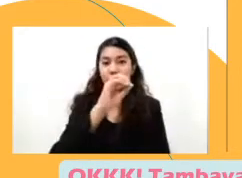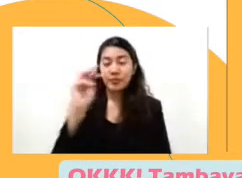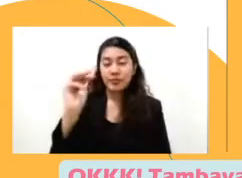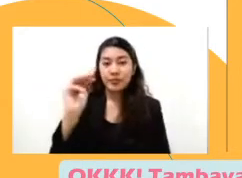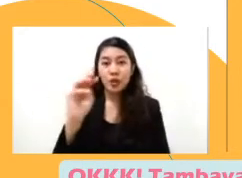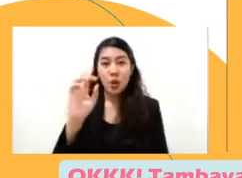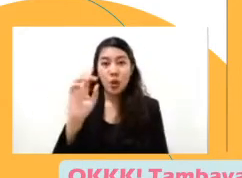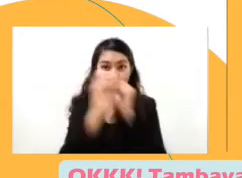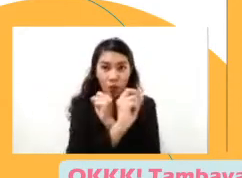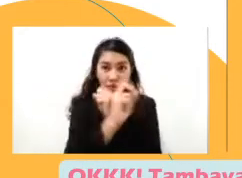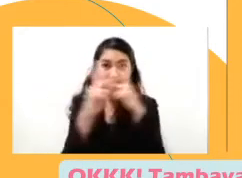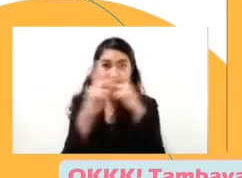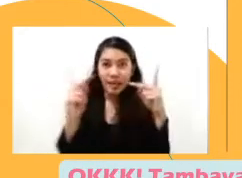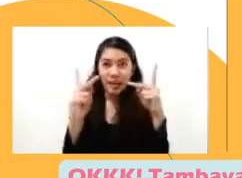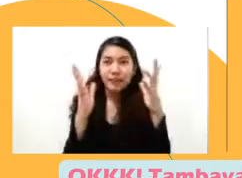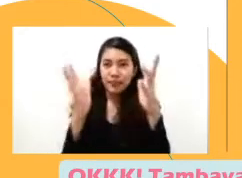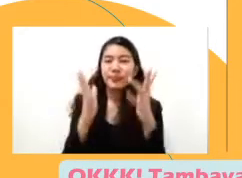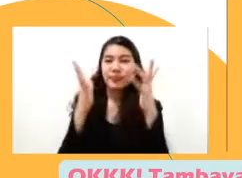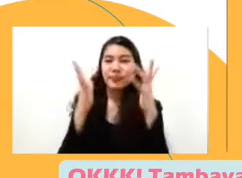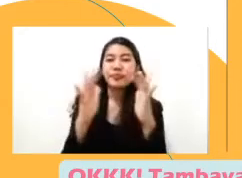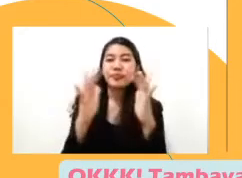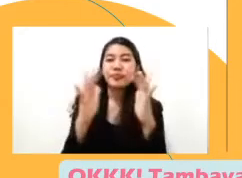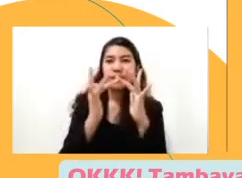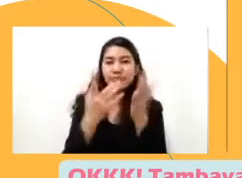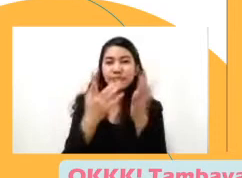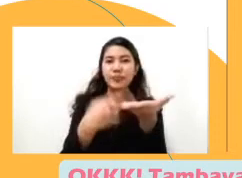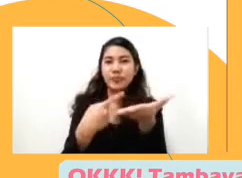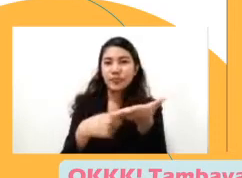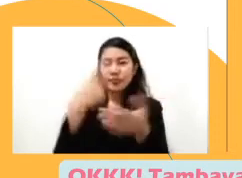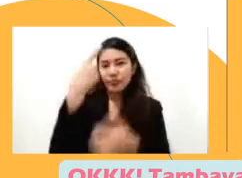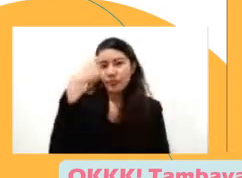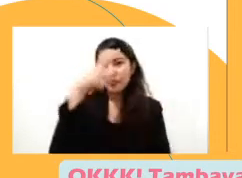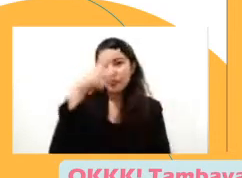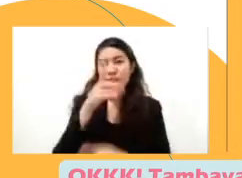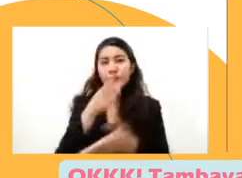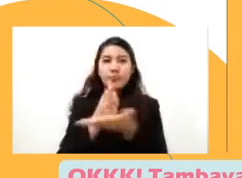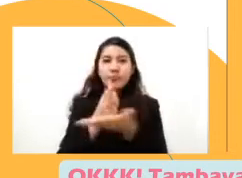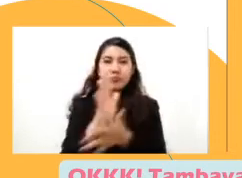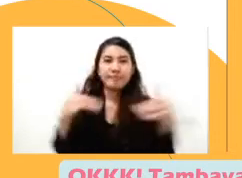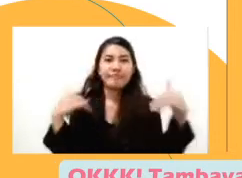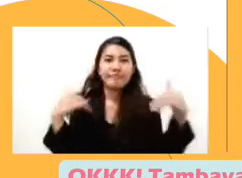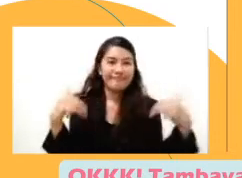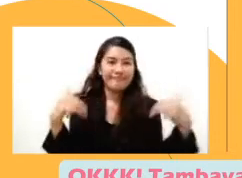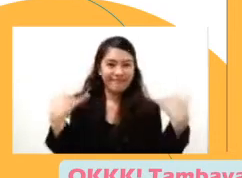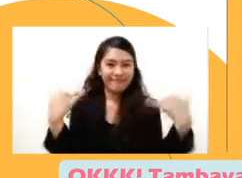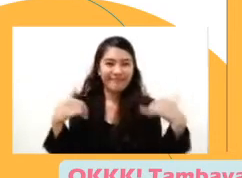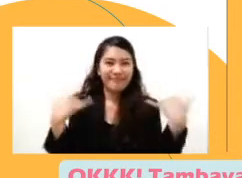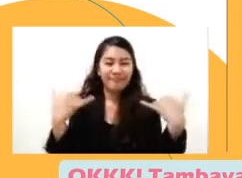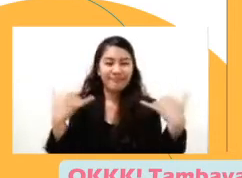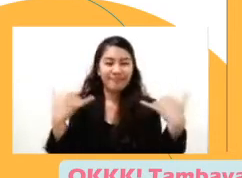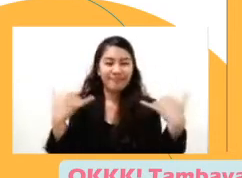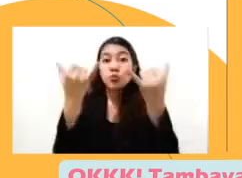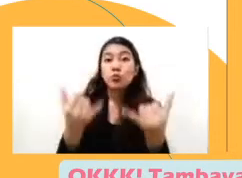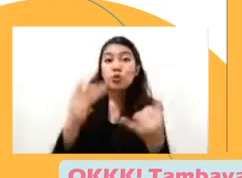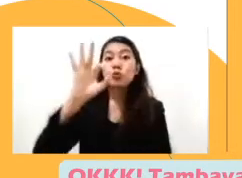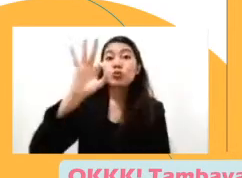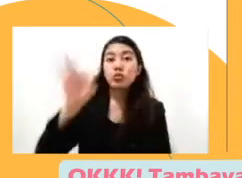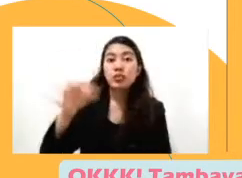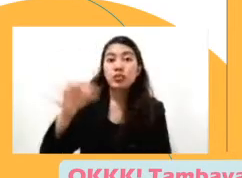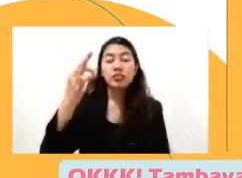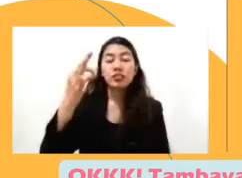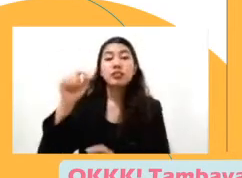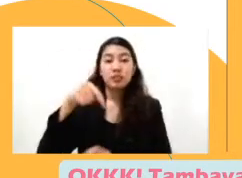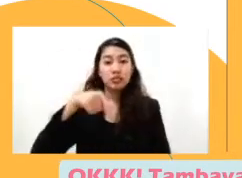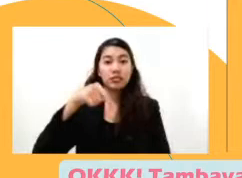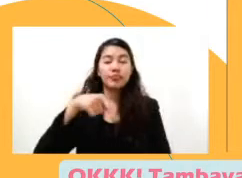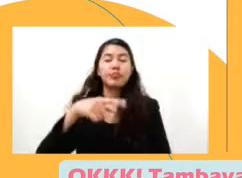KKK, Tambayan, online kahusayan para sa karapatan ng kabataan, Tambayan. Episode 9 po tayo at maraming salamat